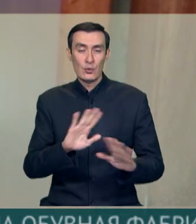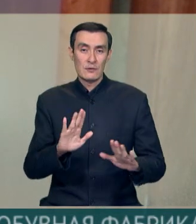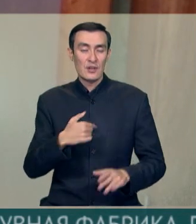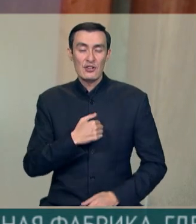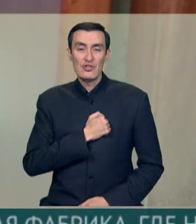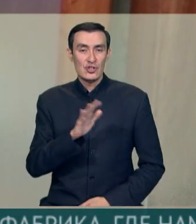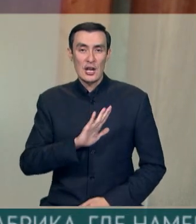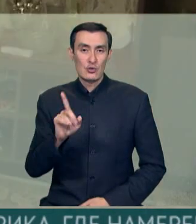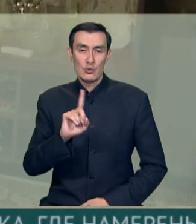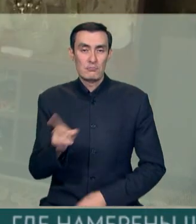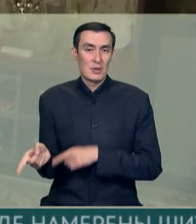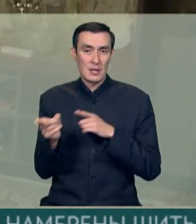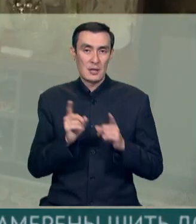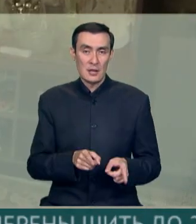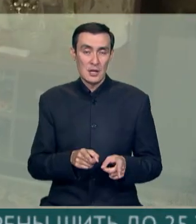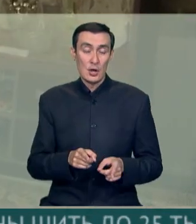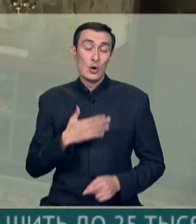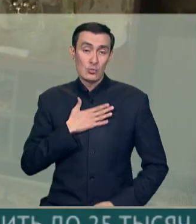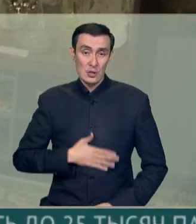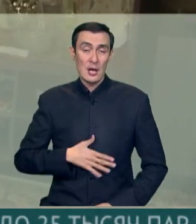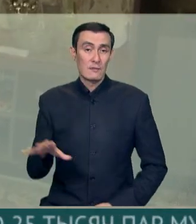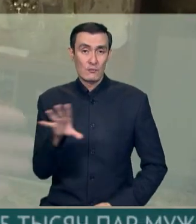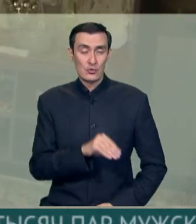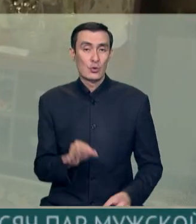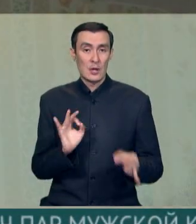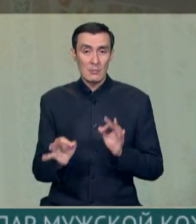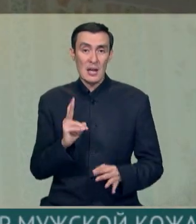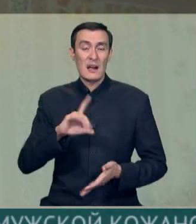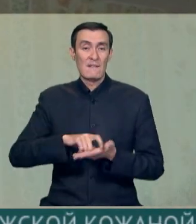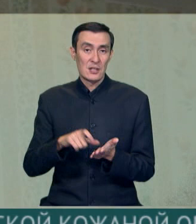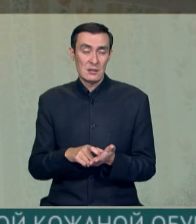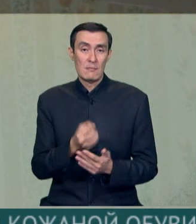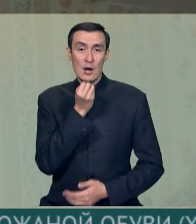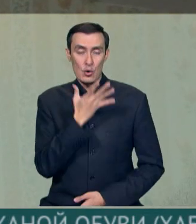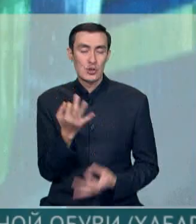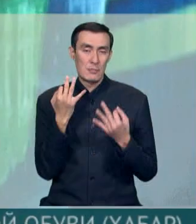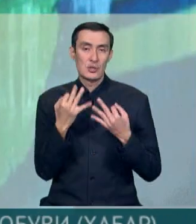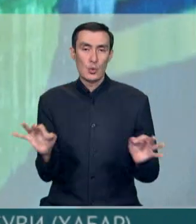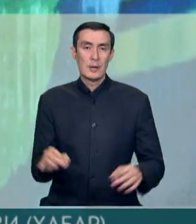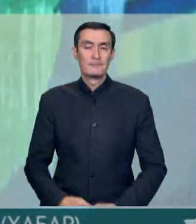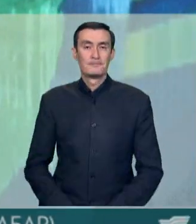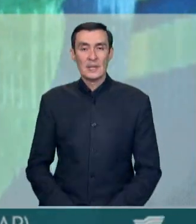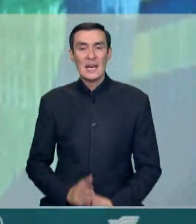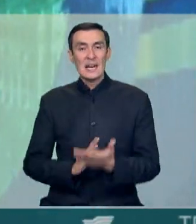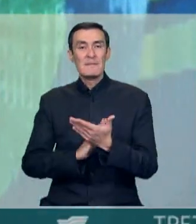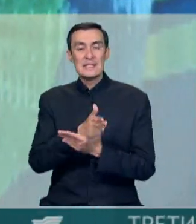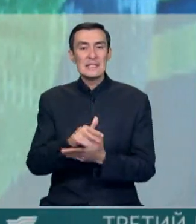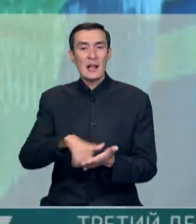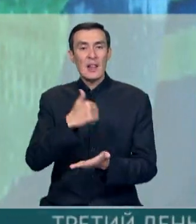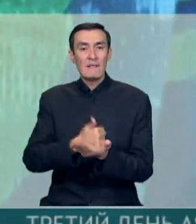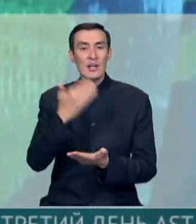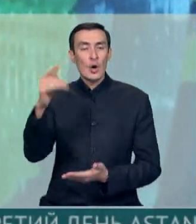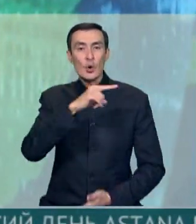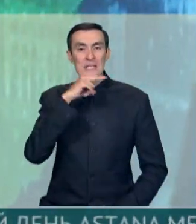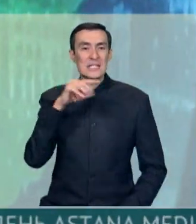жалею, что переехал сюда. Устраивает все нормально. Квартира хорошая, просторная. Визит главы российского